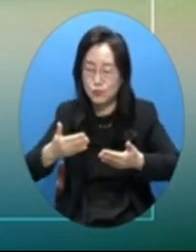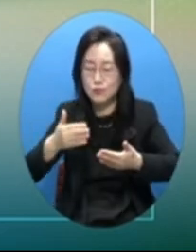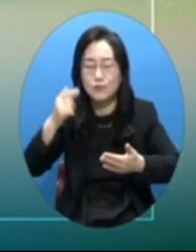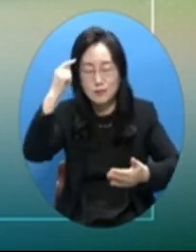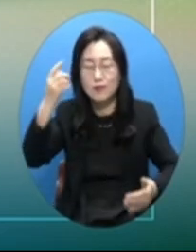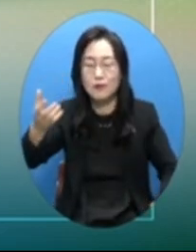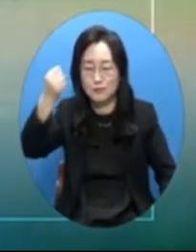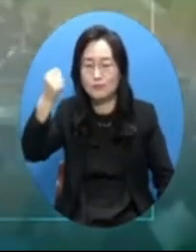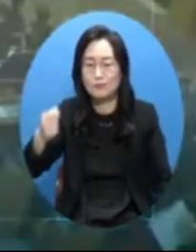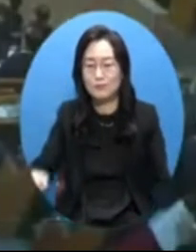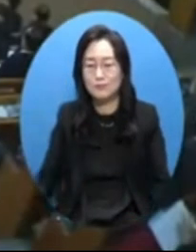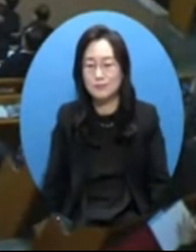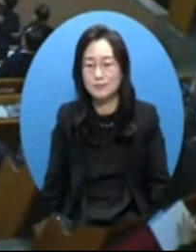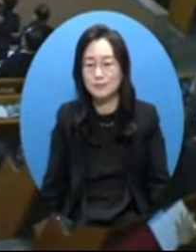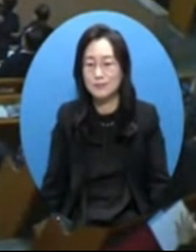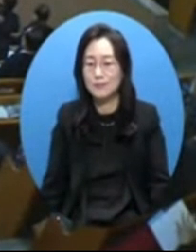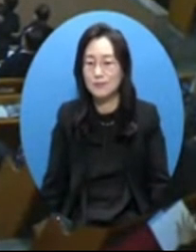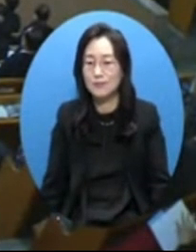생각합니다